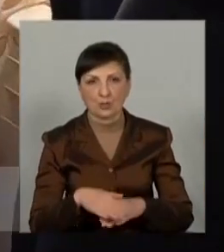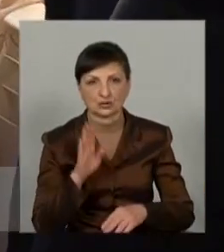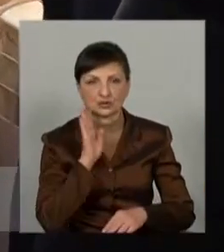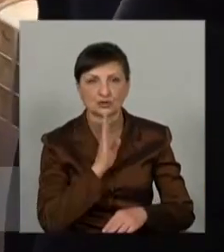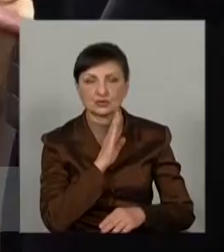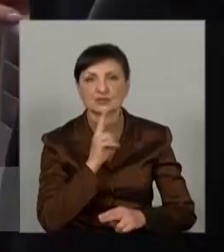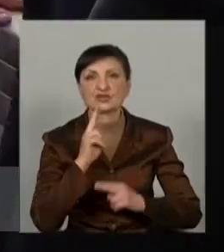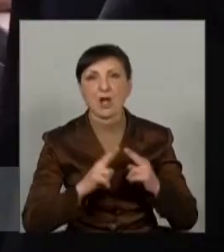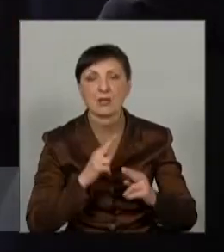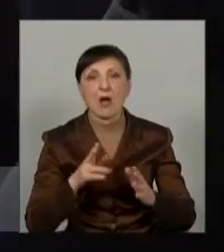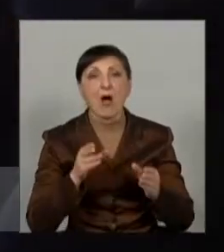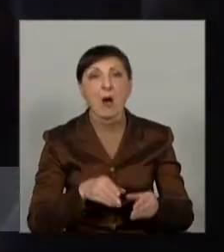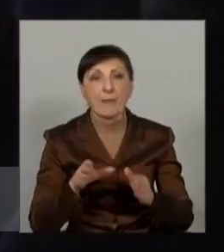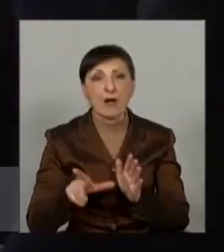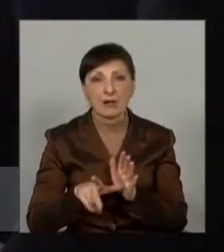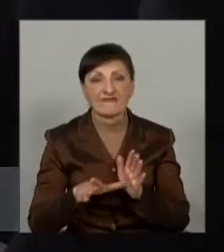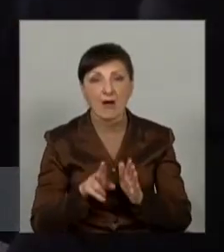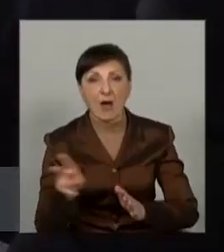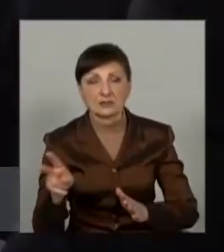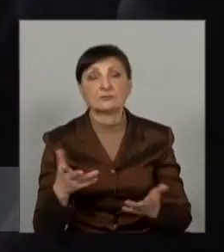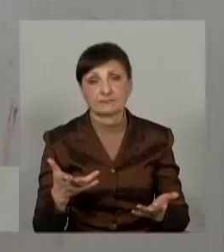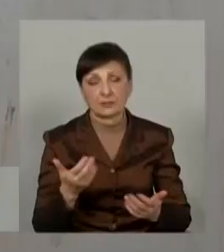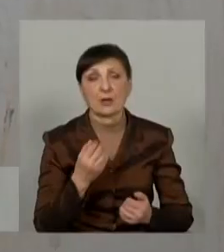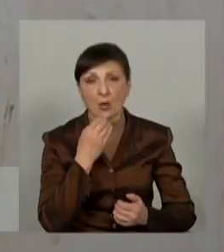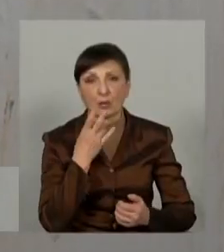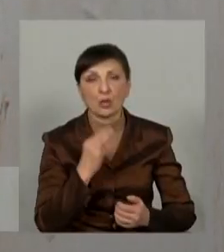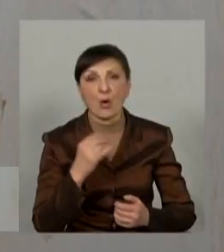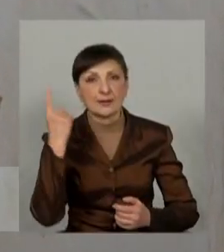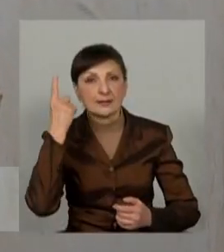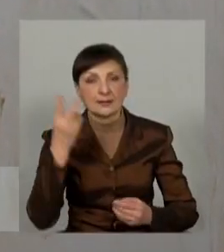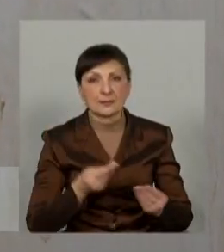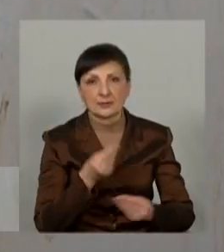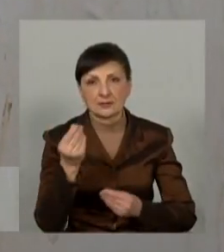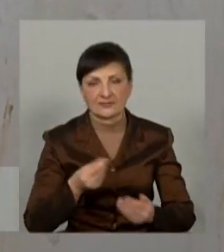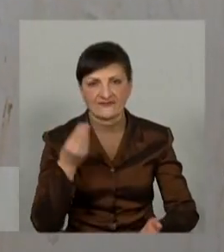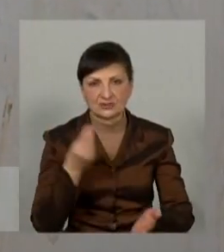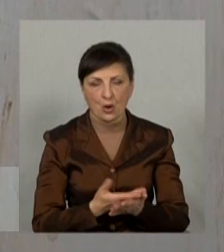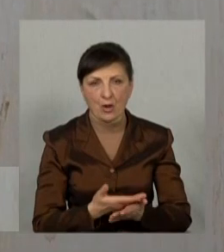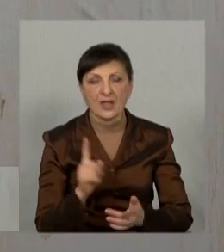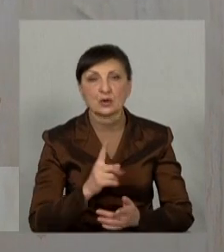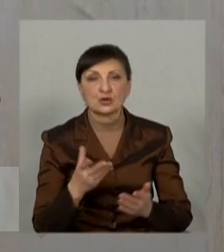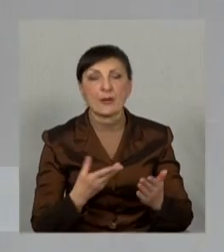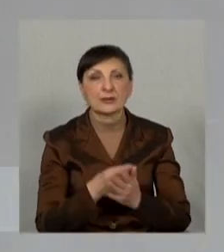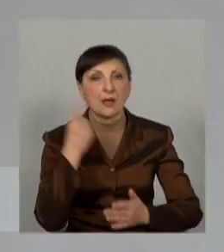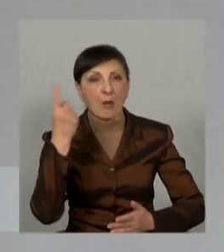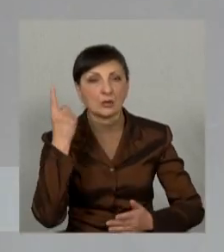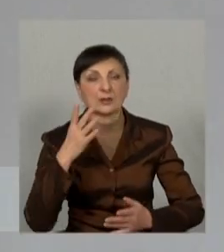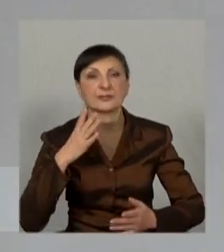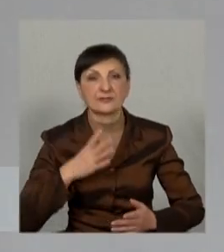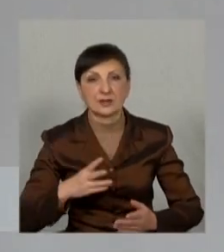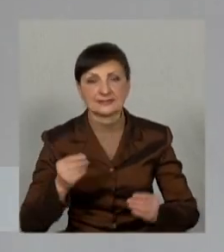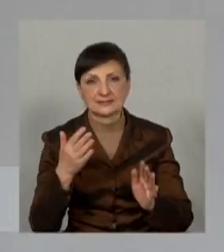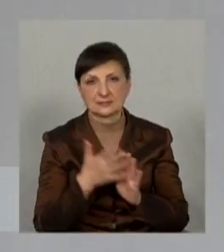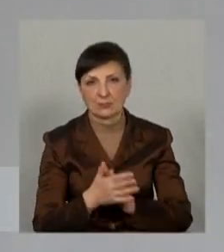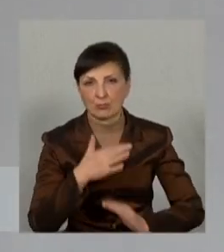женщина. Обогреватели хоть как-то спасают ситуацию. Однако плата за тепло слишком высока. Для того, чтобы оплатить коммуналку, приходится